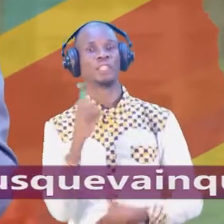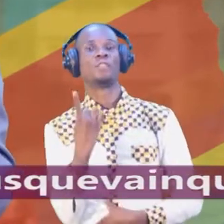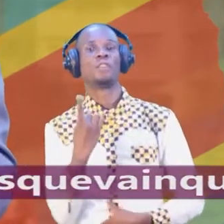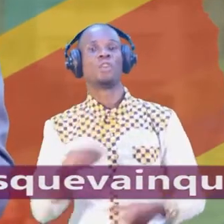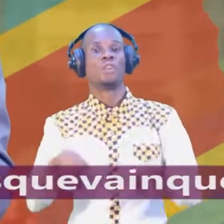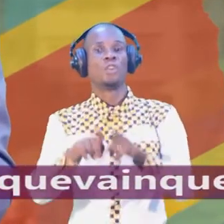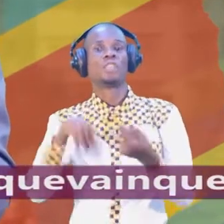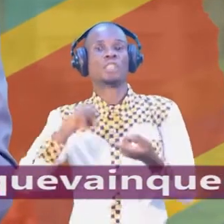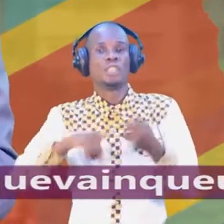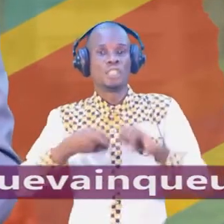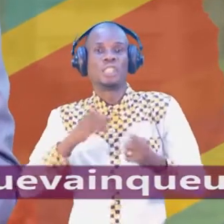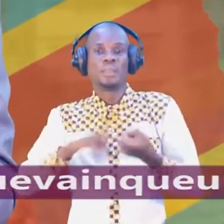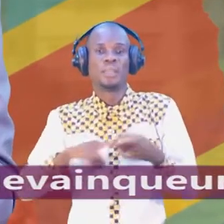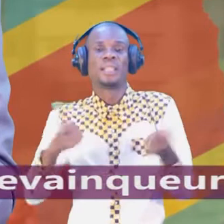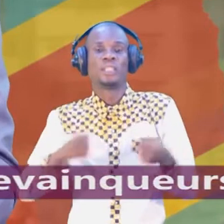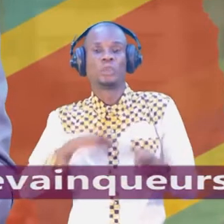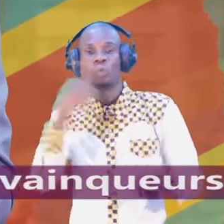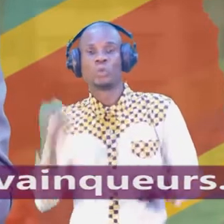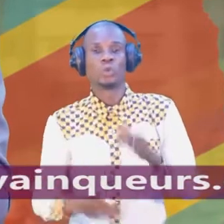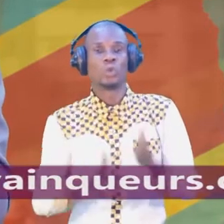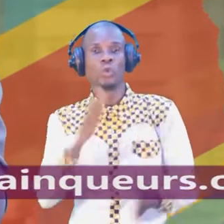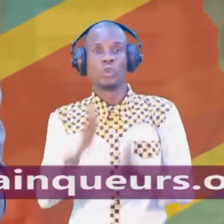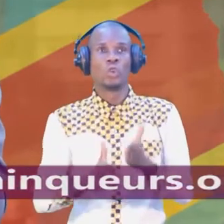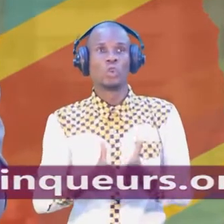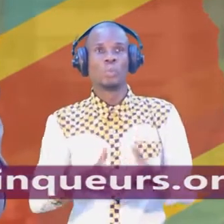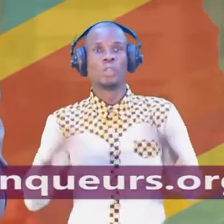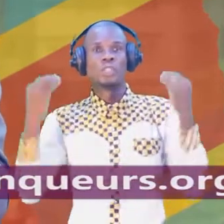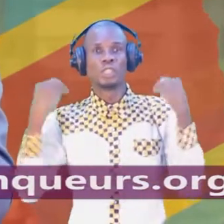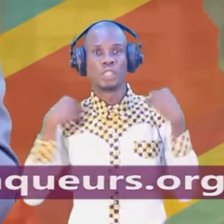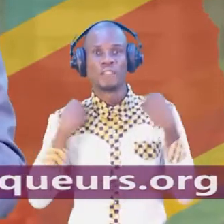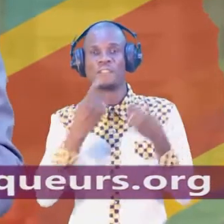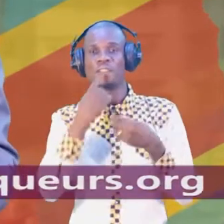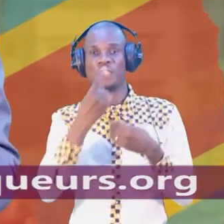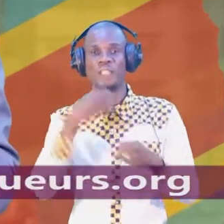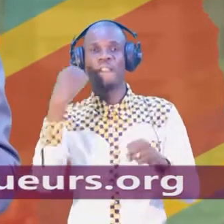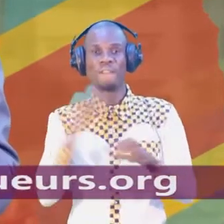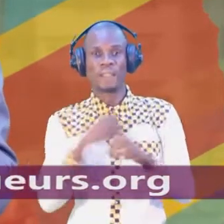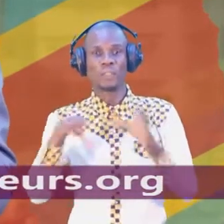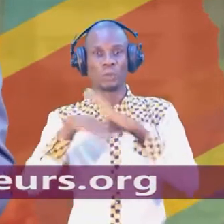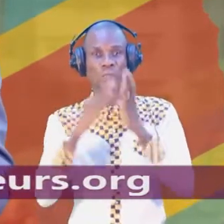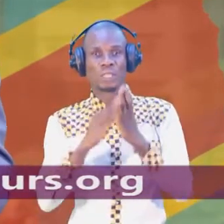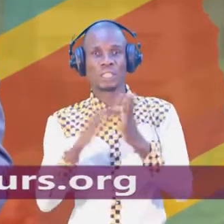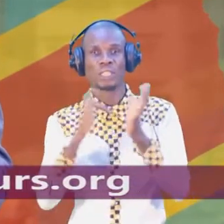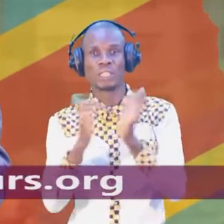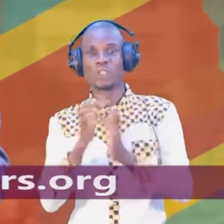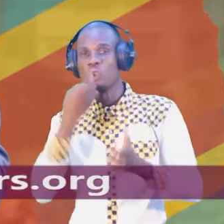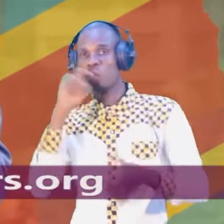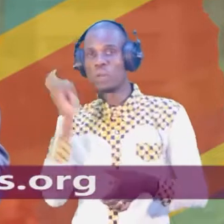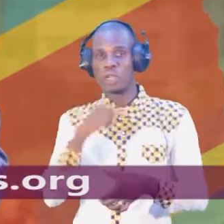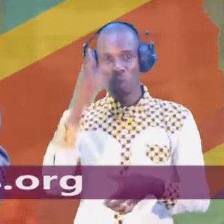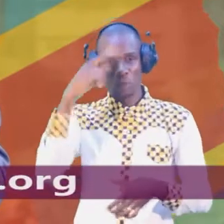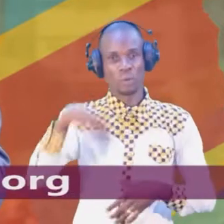libela kasi esengeli moyekoli avanda na makolo ya kolo na ye mpe kolanda mitindo